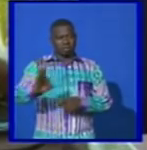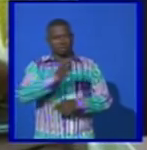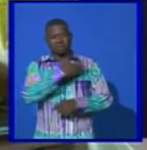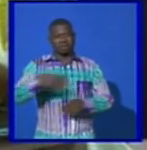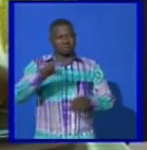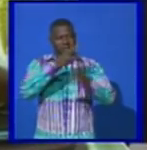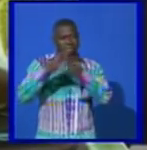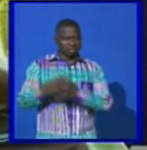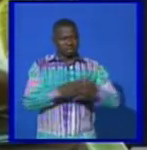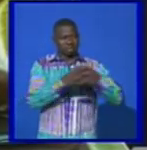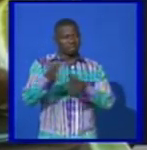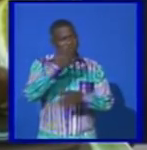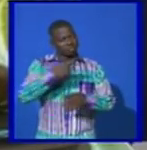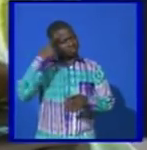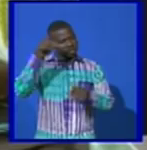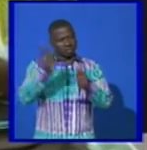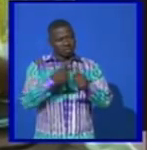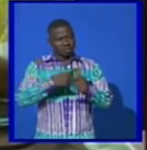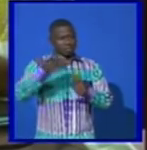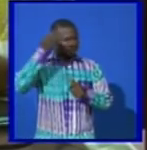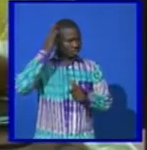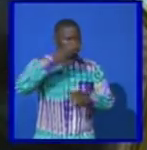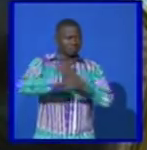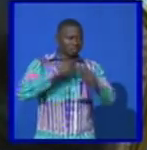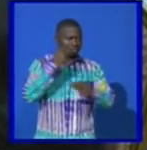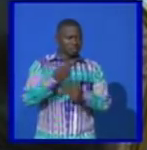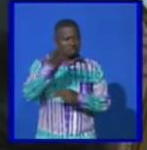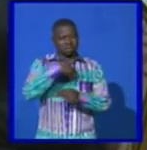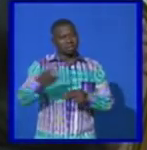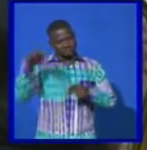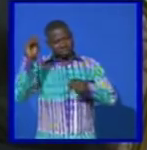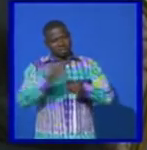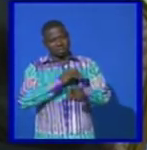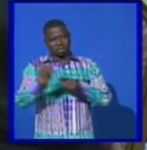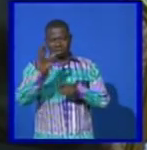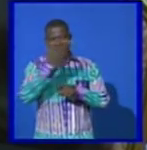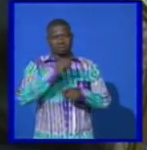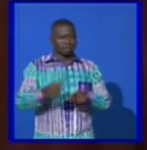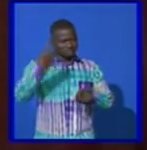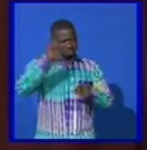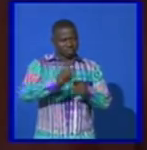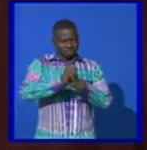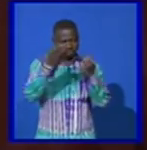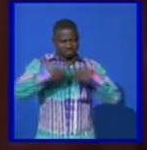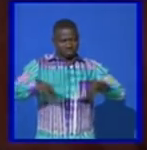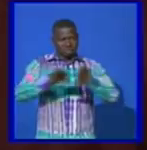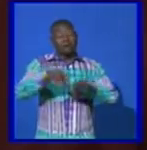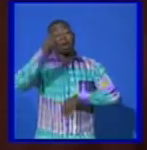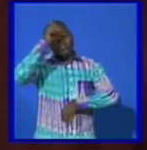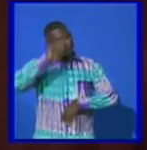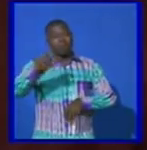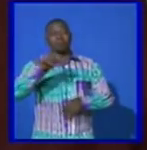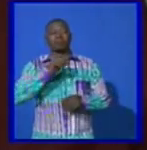Pour une première, ce forum est l'occasion de traiter un sujet aussi pertinent, le civisme. cette crise que nous